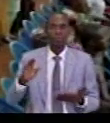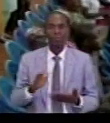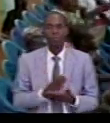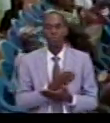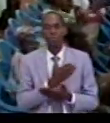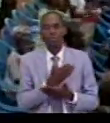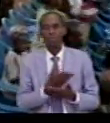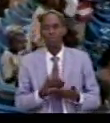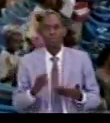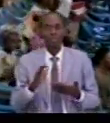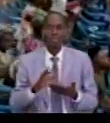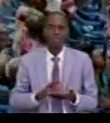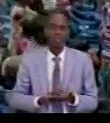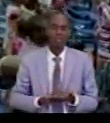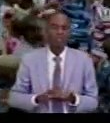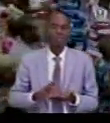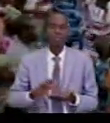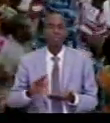gloire